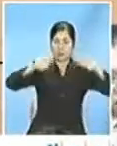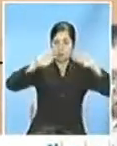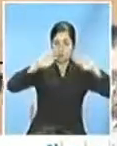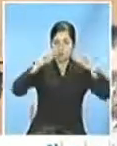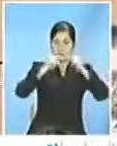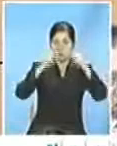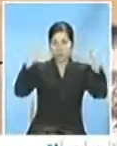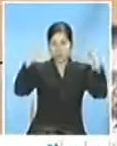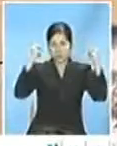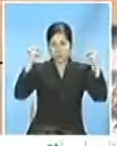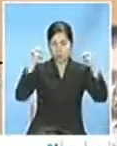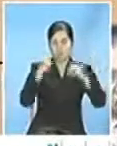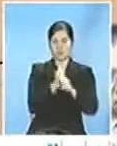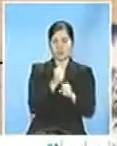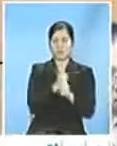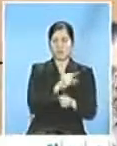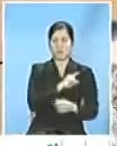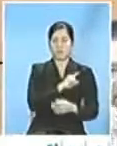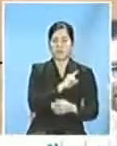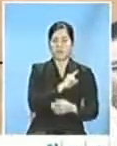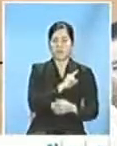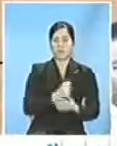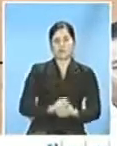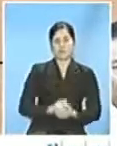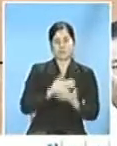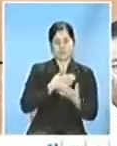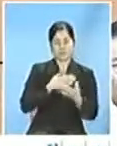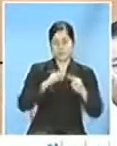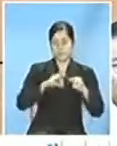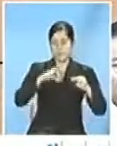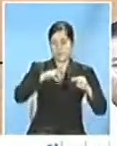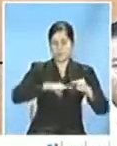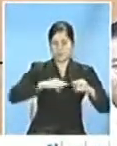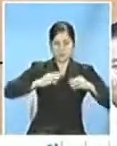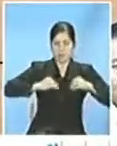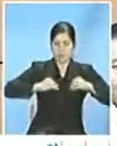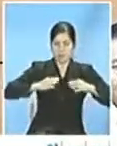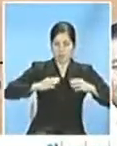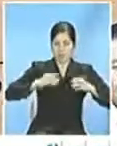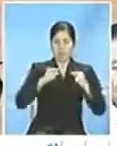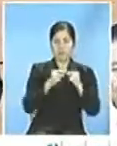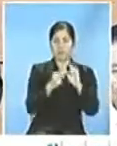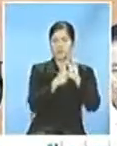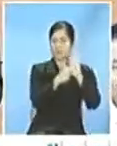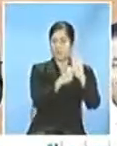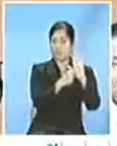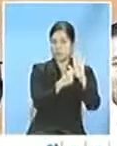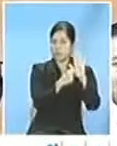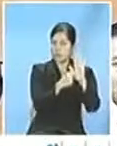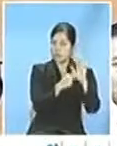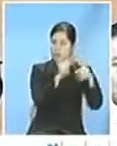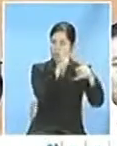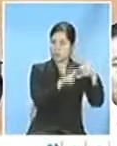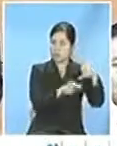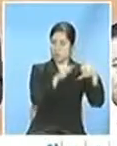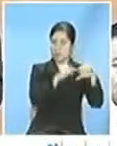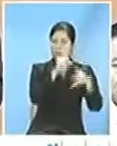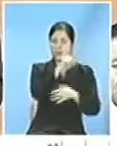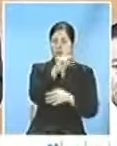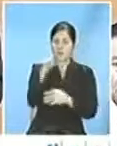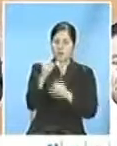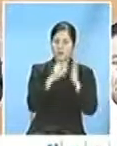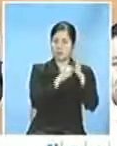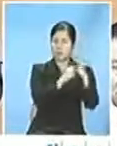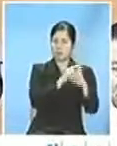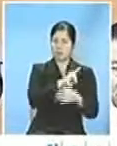บาลในการเสนอผมจึงไม่เห็นด้วยกับการเสนอโดยสมาชิกเพราะความผิดเหล่